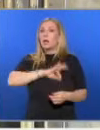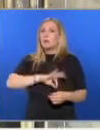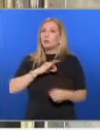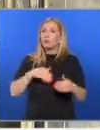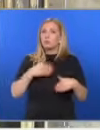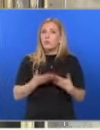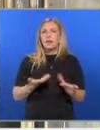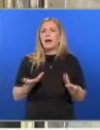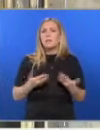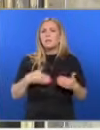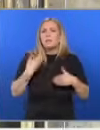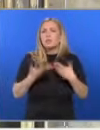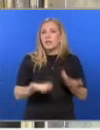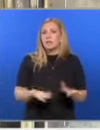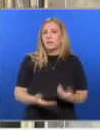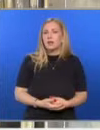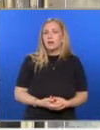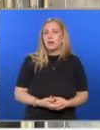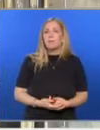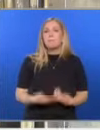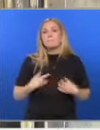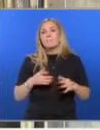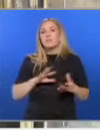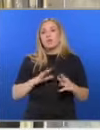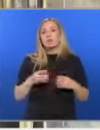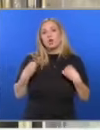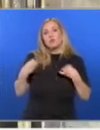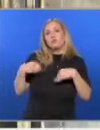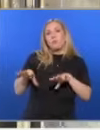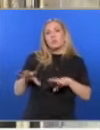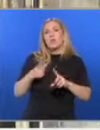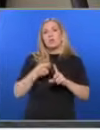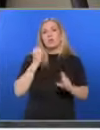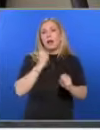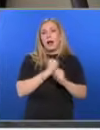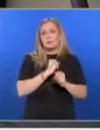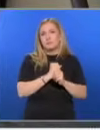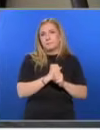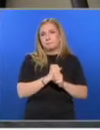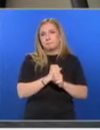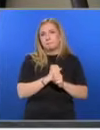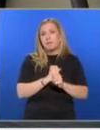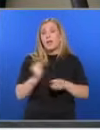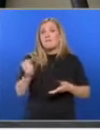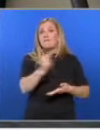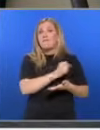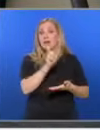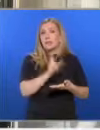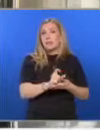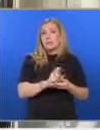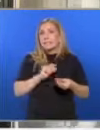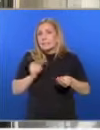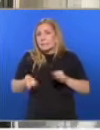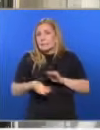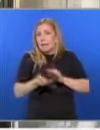последствията. Какви са те? И така нататък. И най-вероятно ще е освобождаване от длъжност. Ватманът бързо избяга и се скри